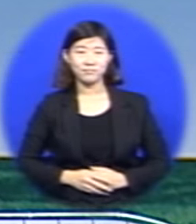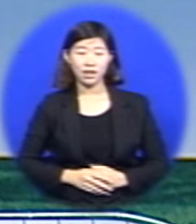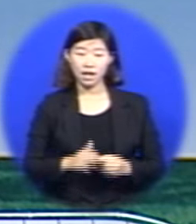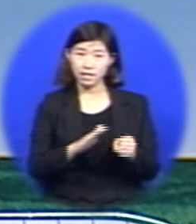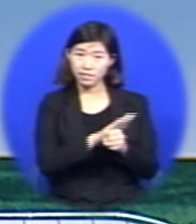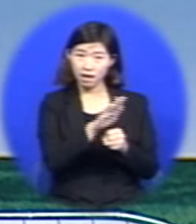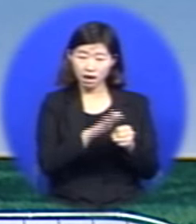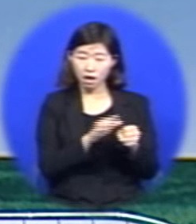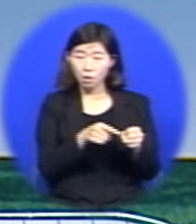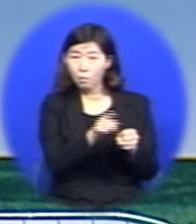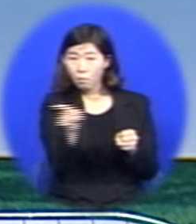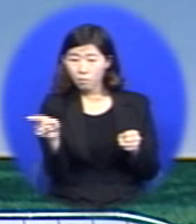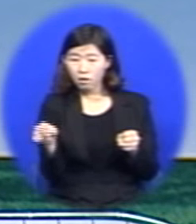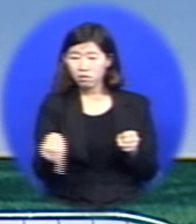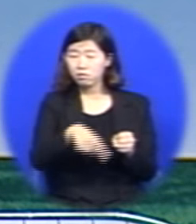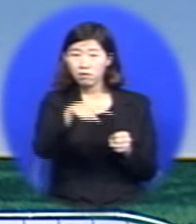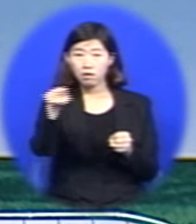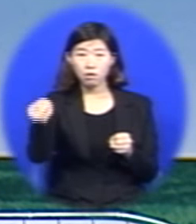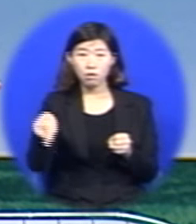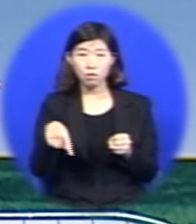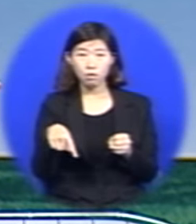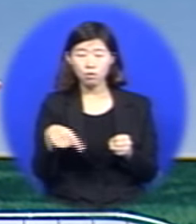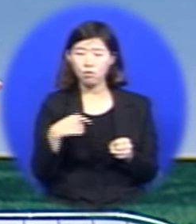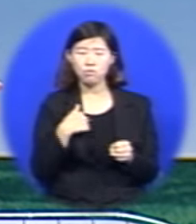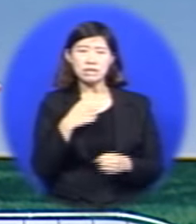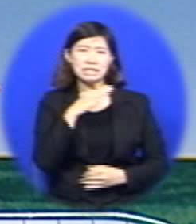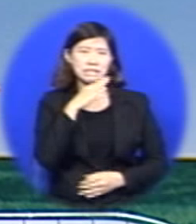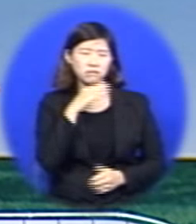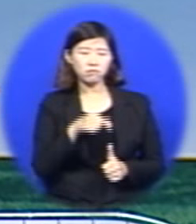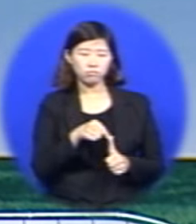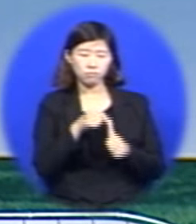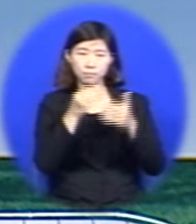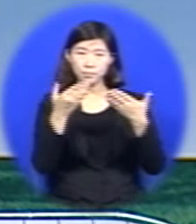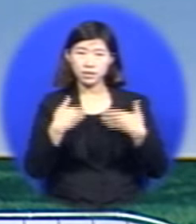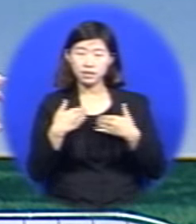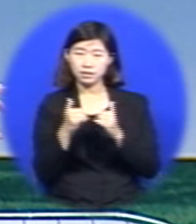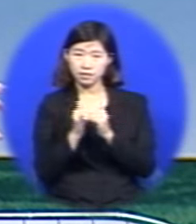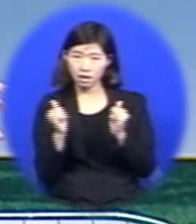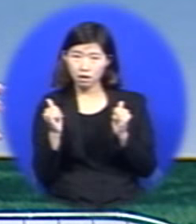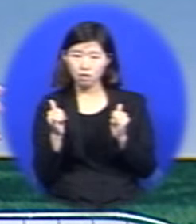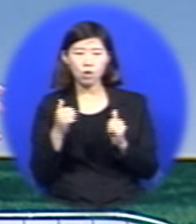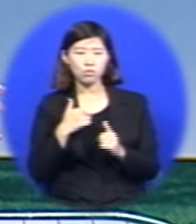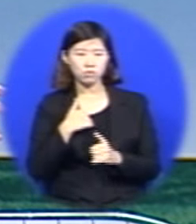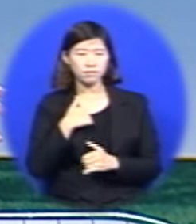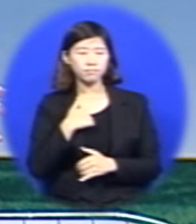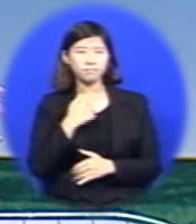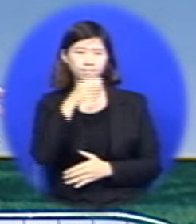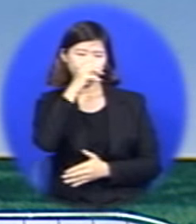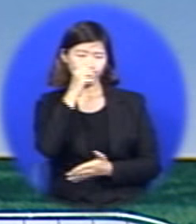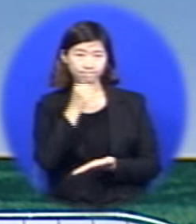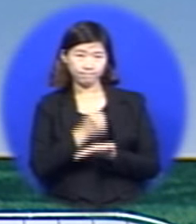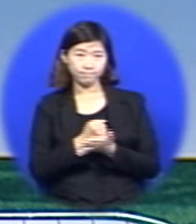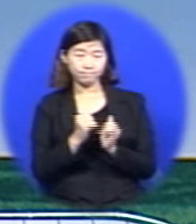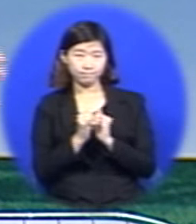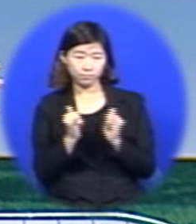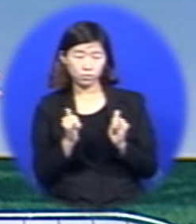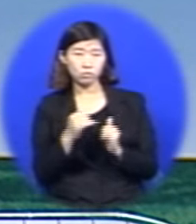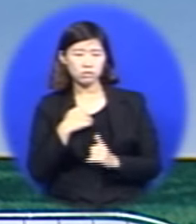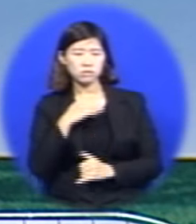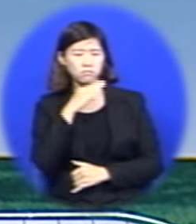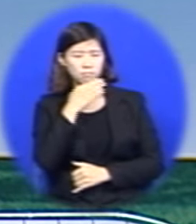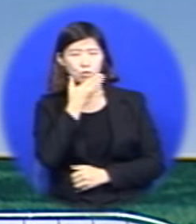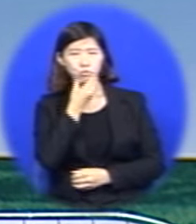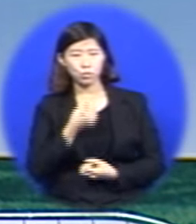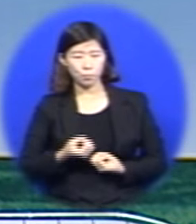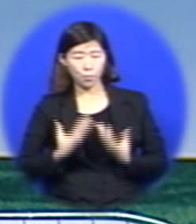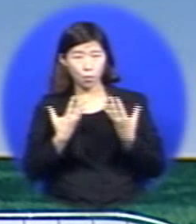어떤 것도 우리가 진짜 구원받은 사람이라는 것, 우리가 온전한 사람이라는 것, 우리가 진짜 축복의